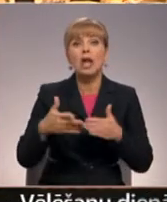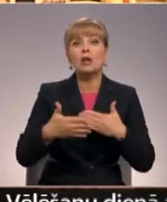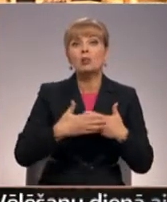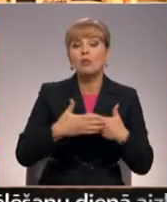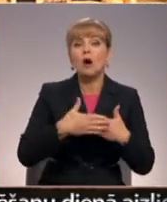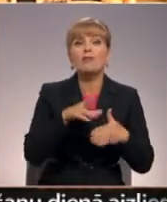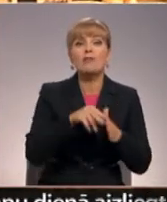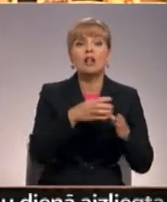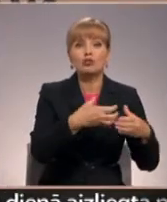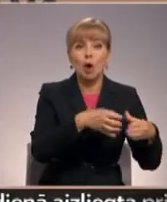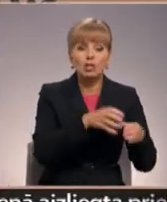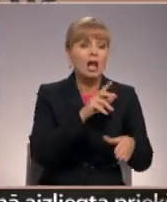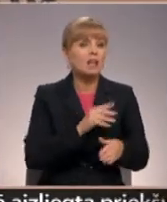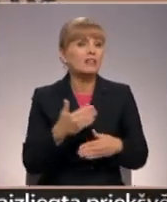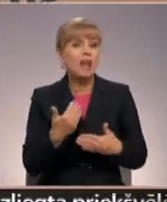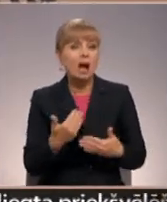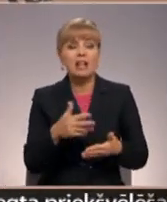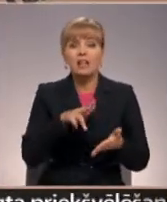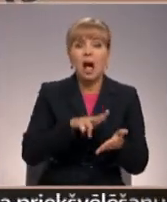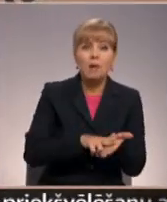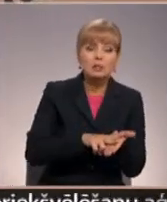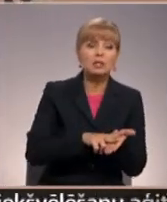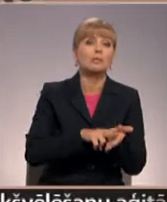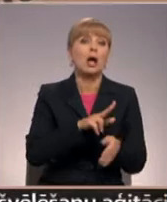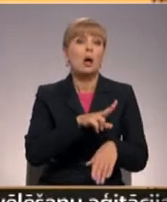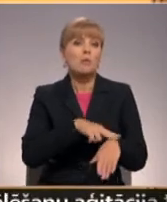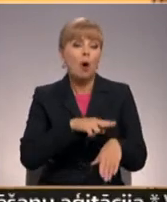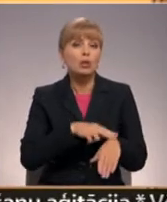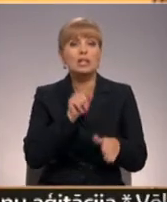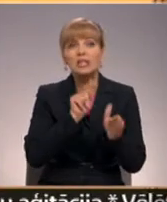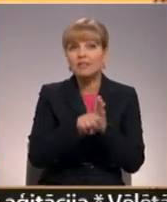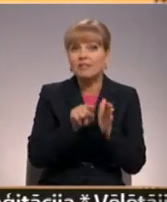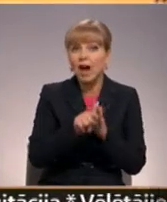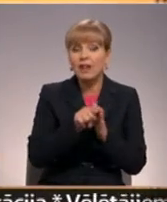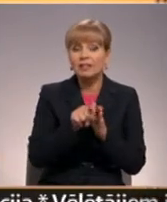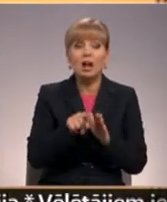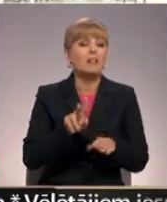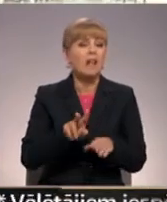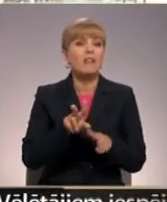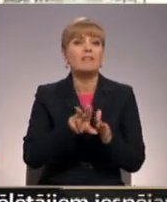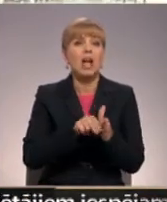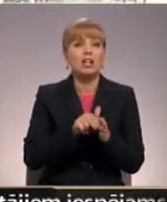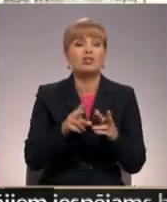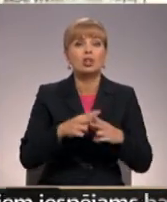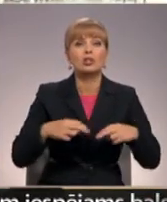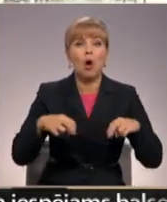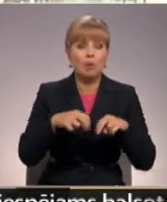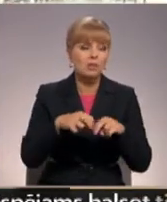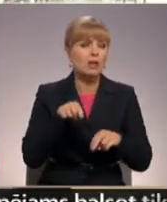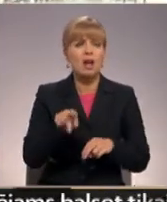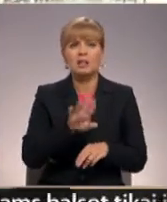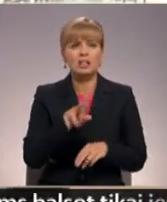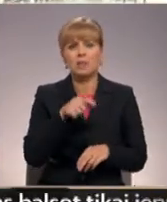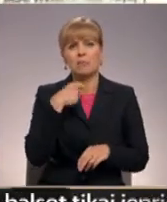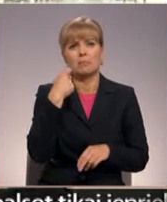šobrīd neapstiprina ne pašvaldības policija, kas veic pastiprināt kontroli pilsētā, ne arī vēlēšana komisijas. Nē, drīzāk tās nebija provokācijas,